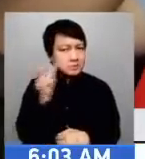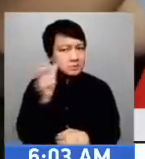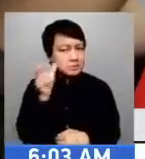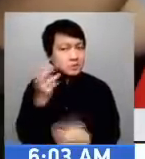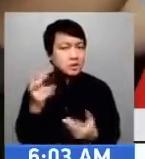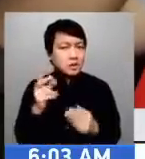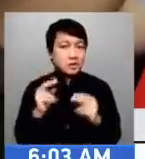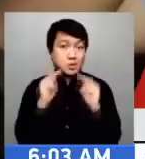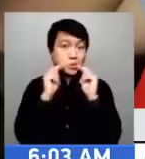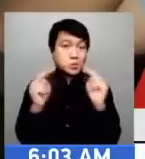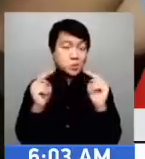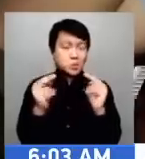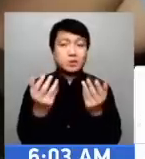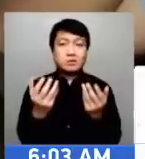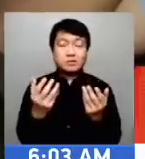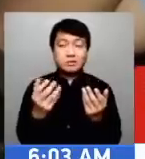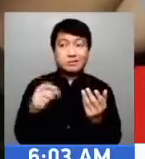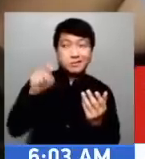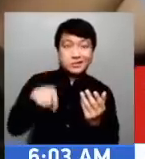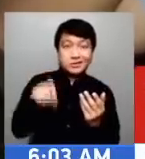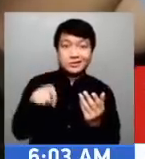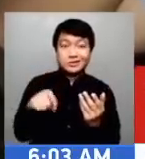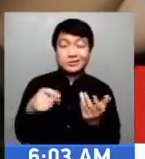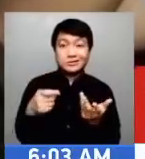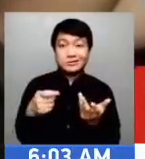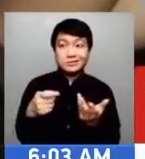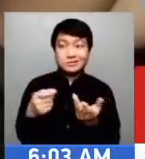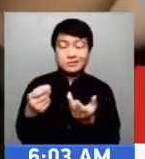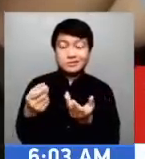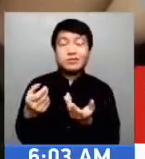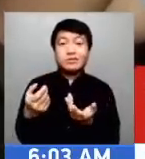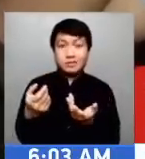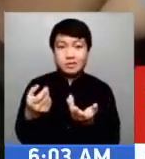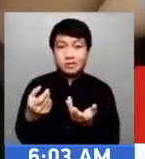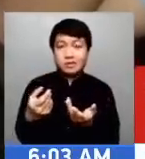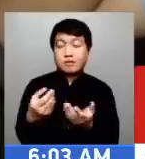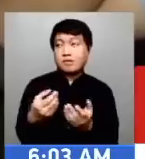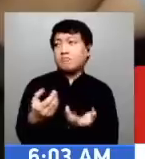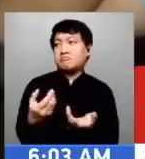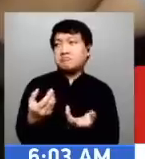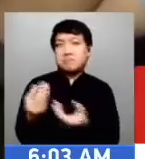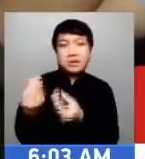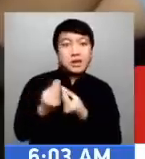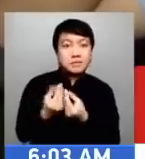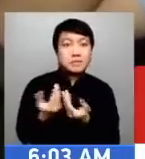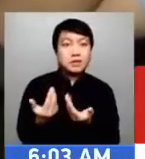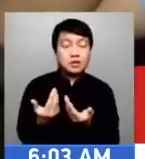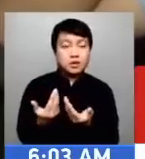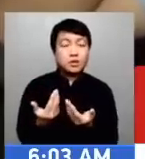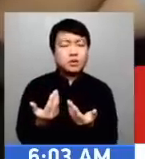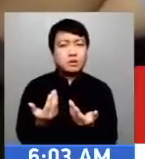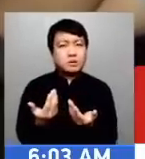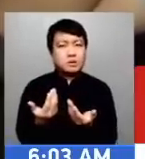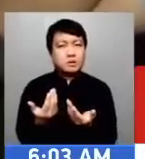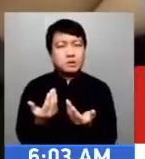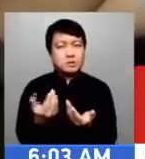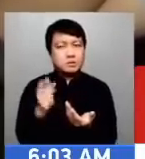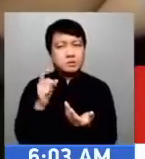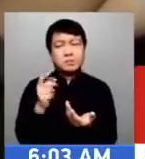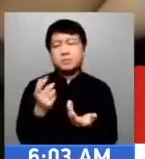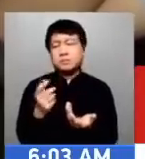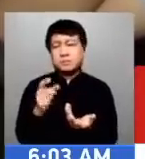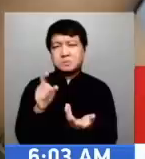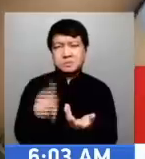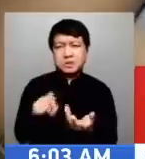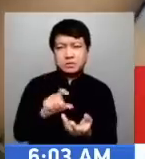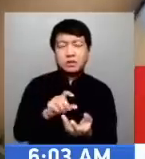ng yung makatulad ng mga individual. Makakapaglabas sila ng kwan na hindi kailangan sumanib sa transport o